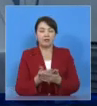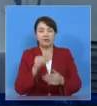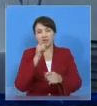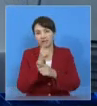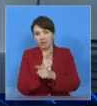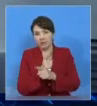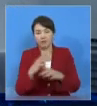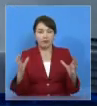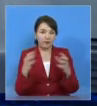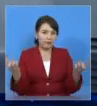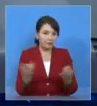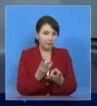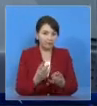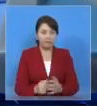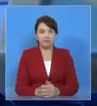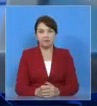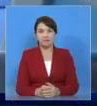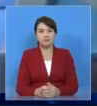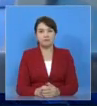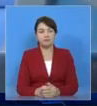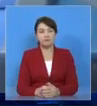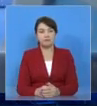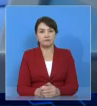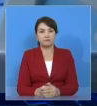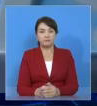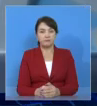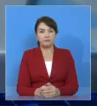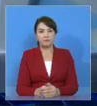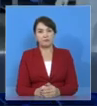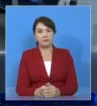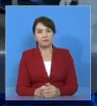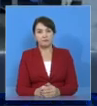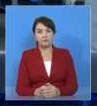карантин талабын сақтаңыз. Райгүл Еншібай, Жанаділ Сағиев, Ақтөбе телеарнасы.